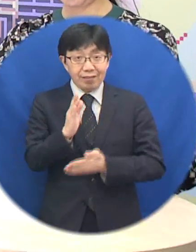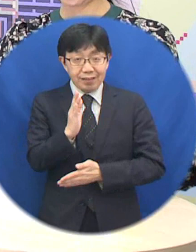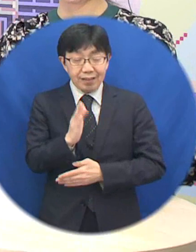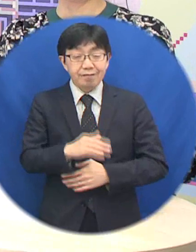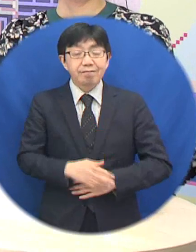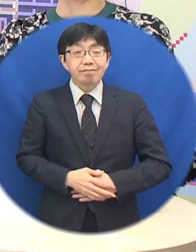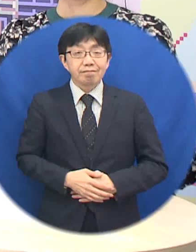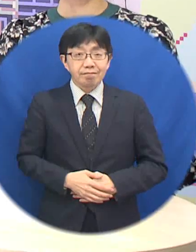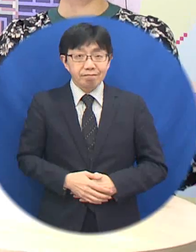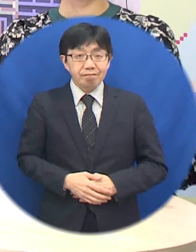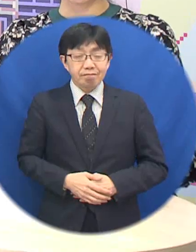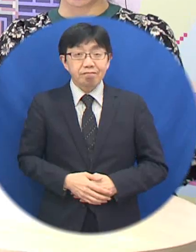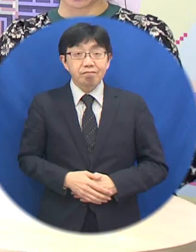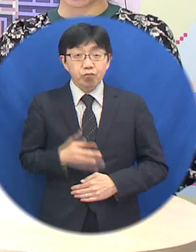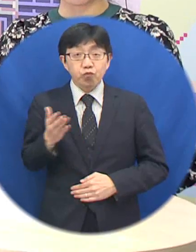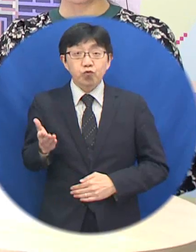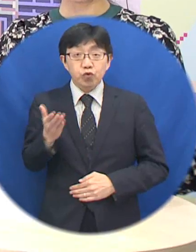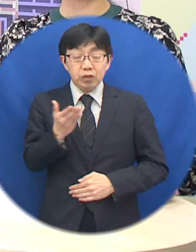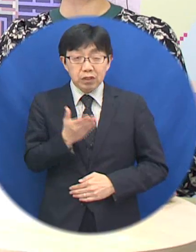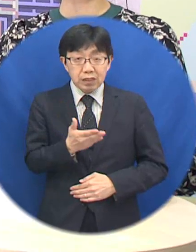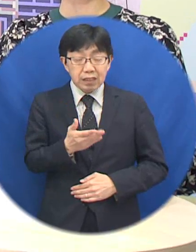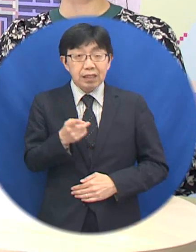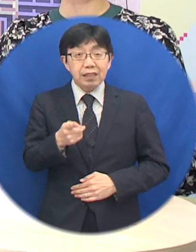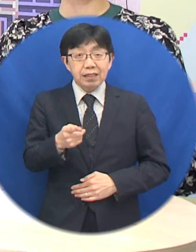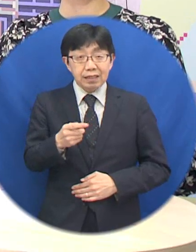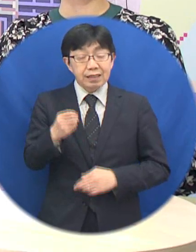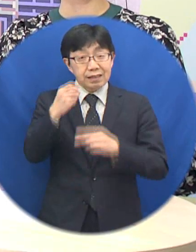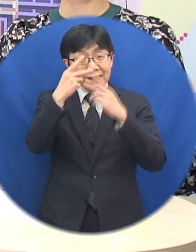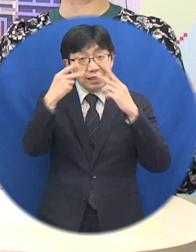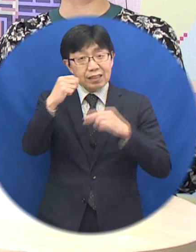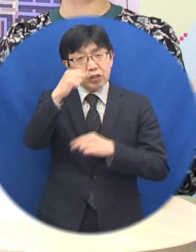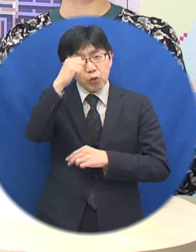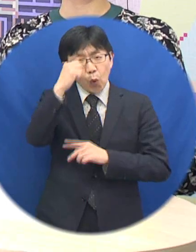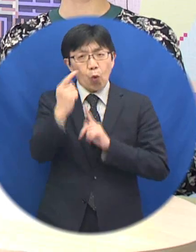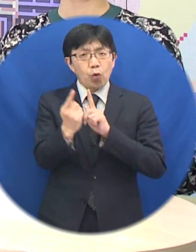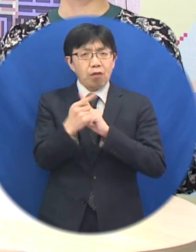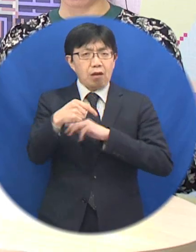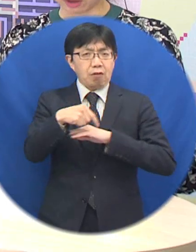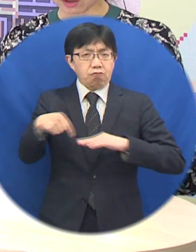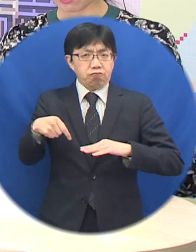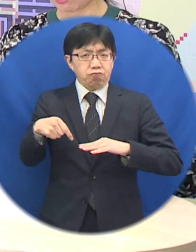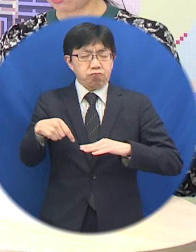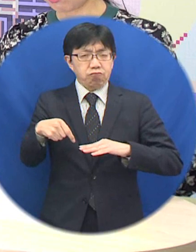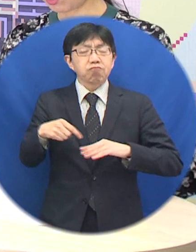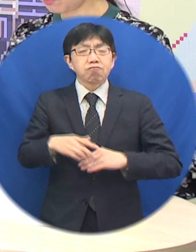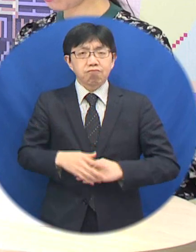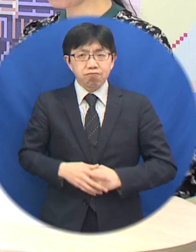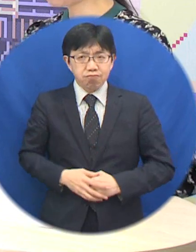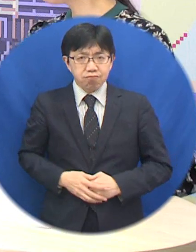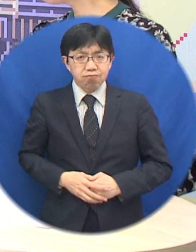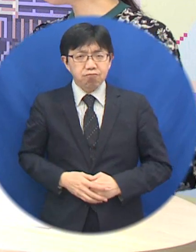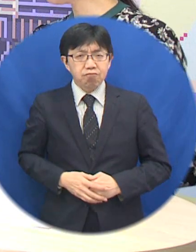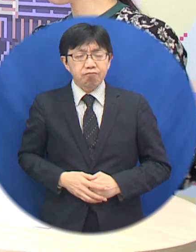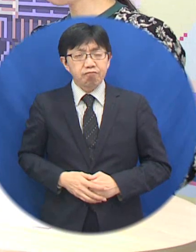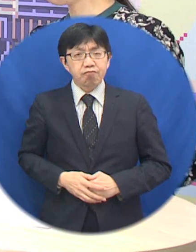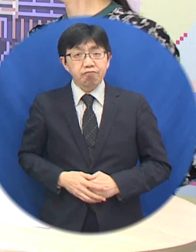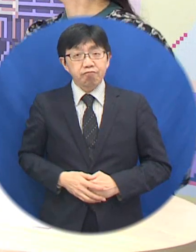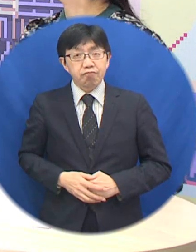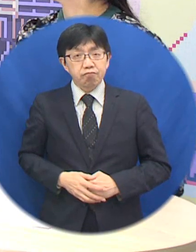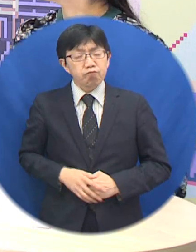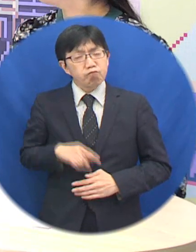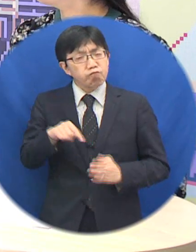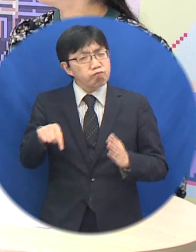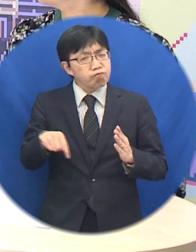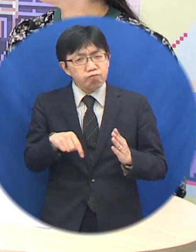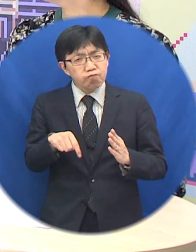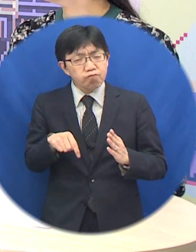はい、さあでは続いて認知症対策に関する事業の紹介です。さあ今井さん、どんなものがあるん